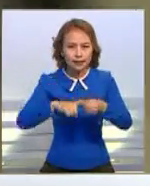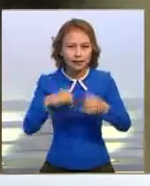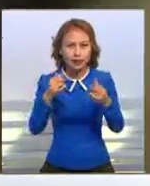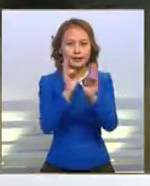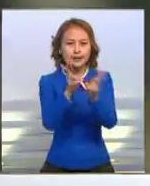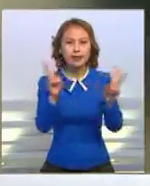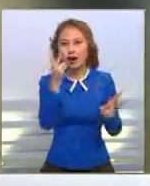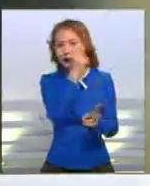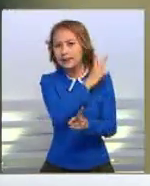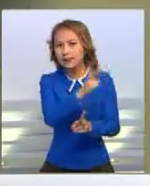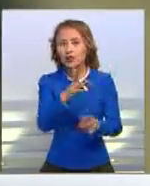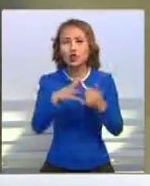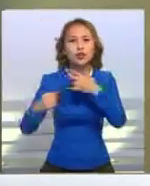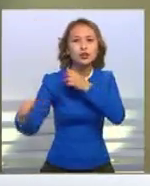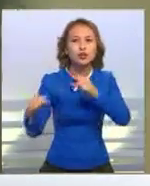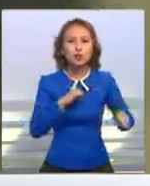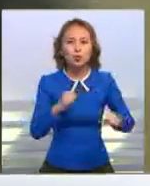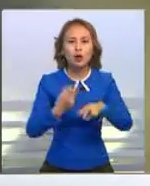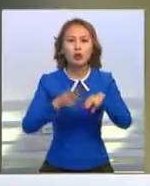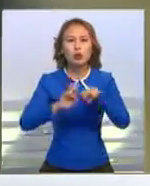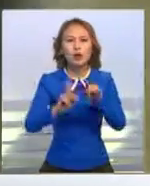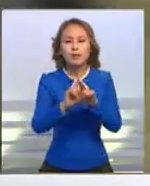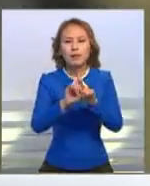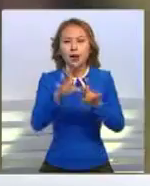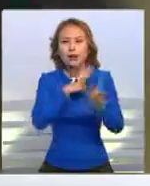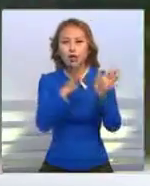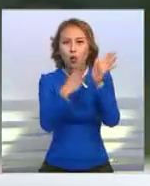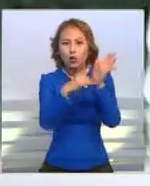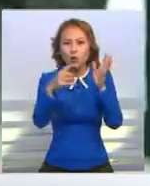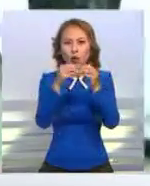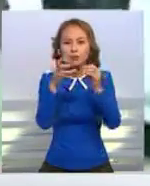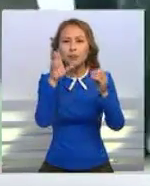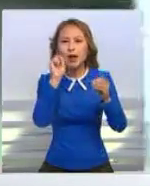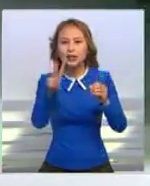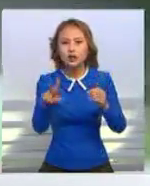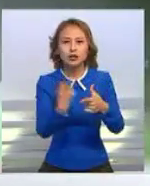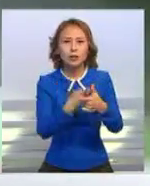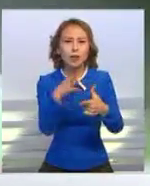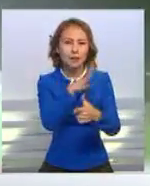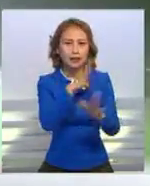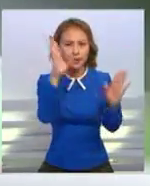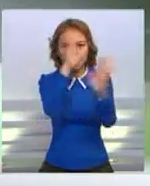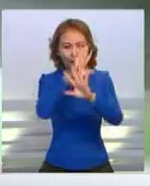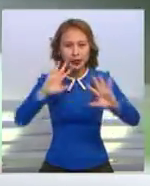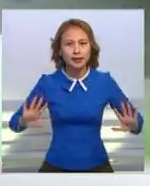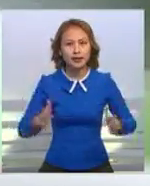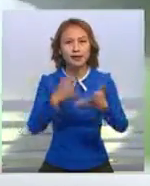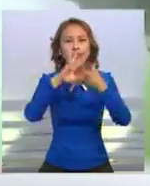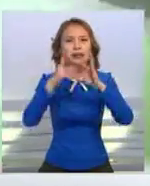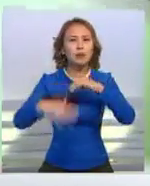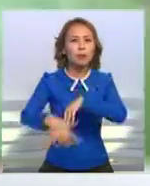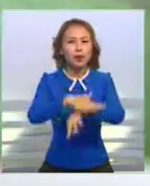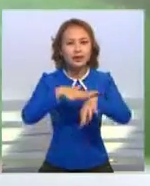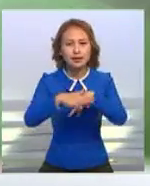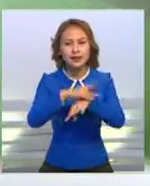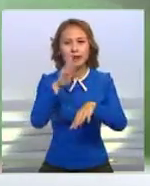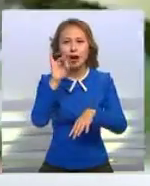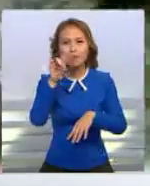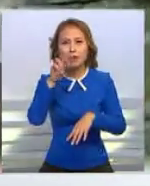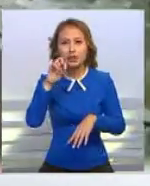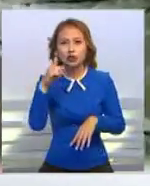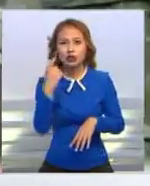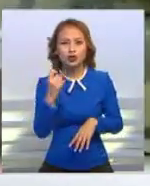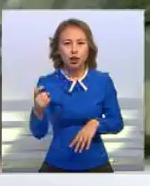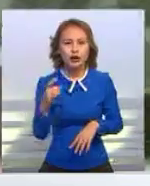Кей деректерге қарағанда сілкініс болған жерде дүмпудің күші 9-10 балға жеткен. Табиғат апатынан Иран елінің